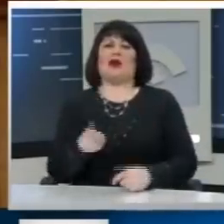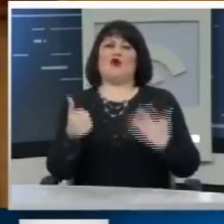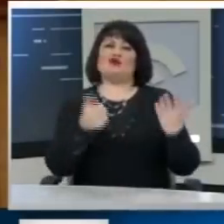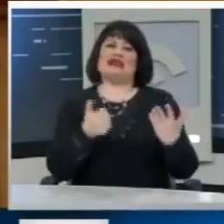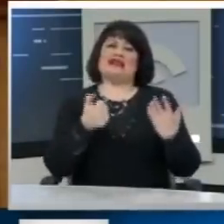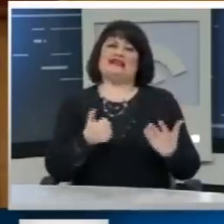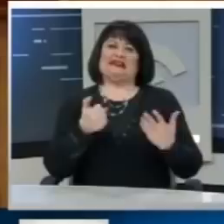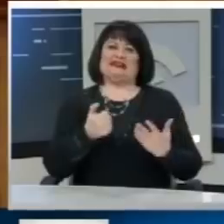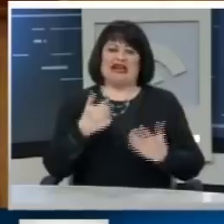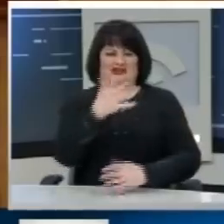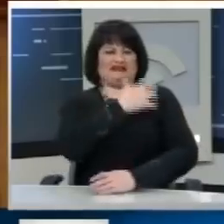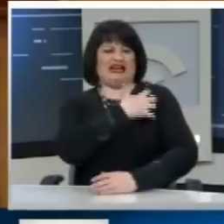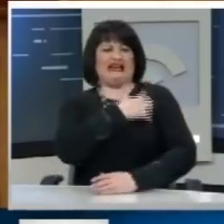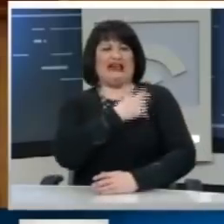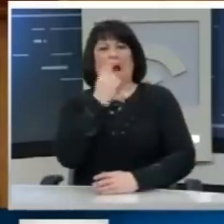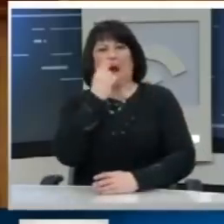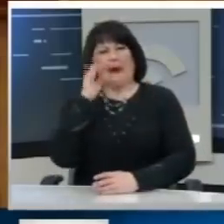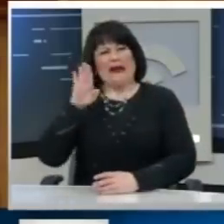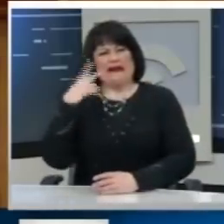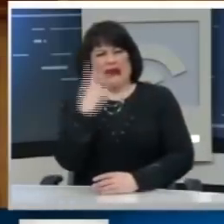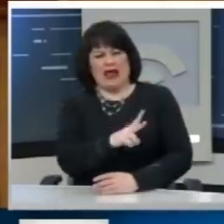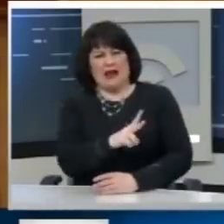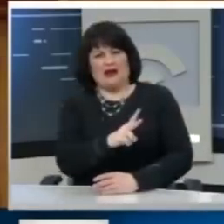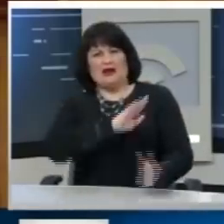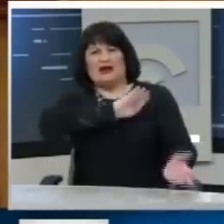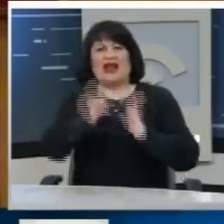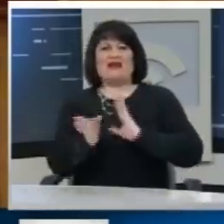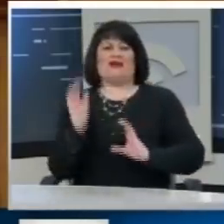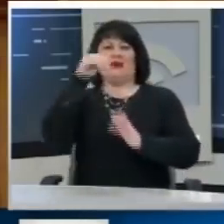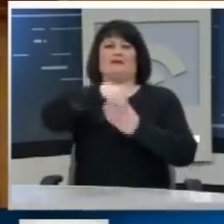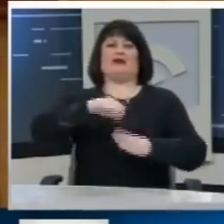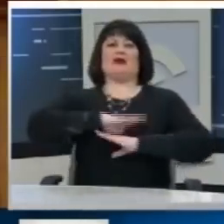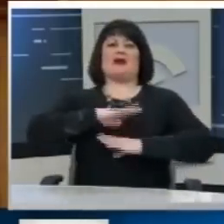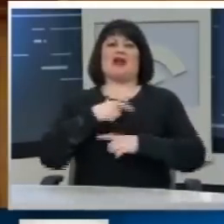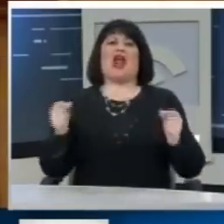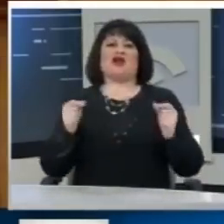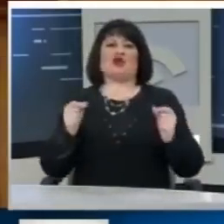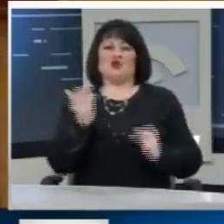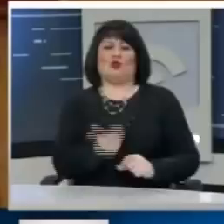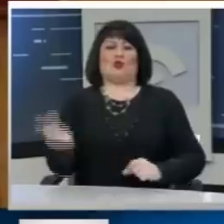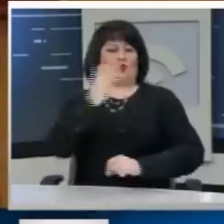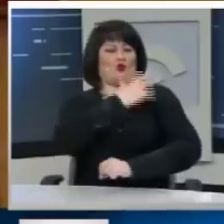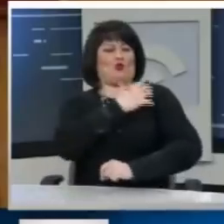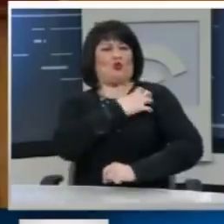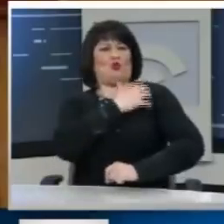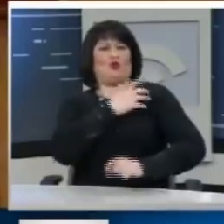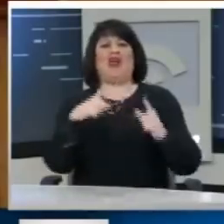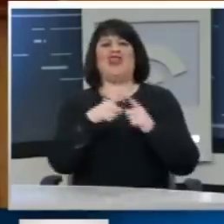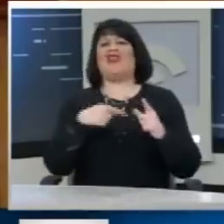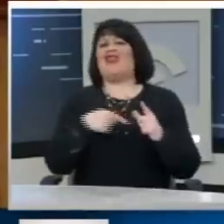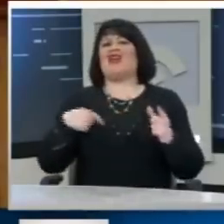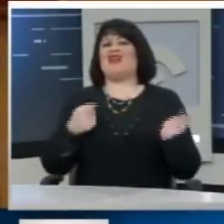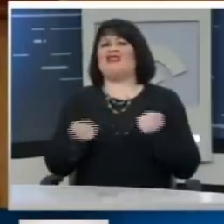260 στρατηγοί του Χίτλερ πέρασαν κατευθείαν στο ΝΑΤΟ και έγιναν ανώτατα στελέχη και οδηγητής της